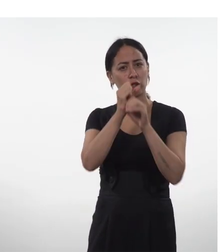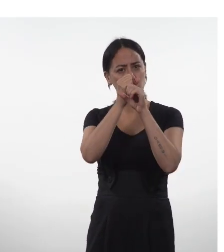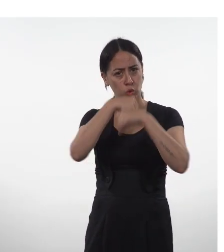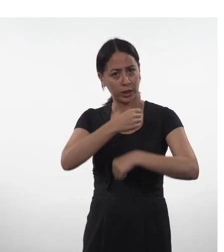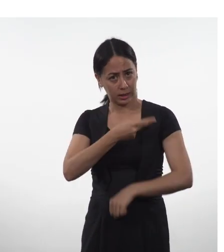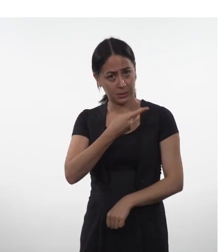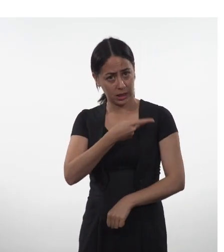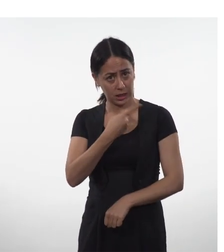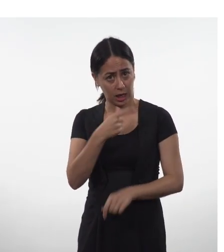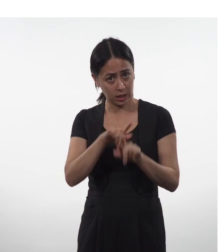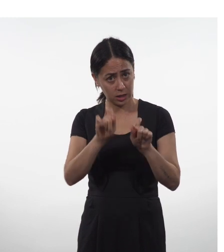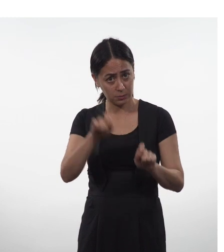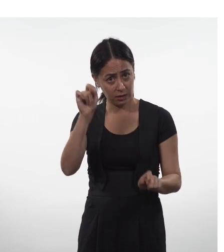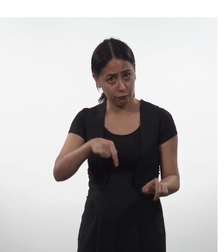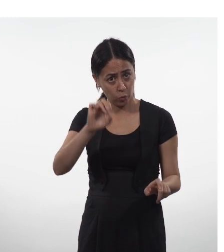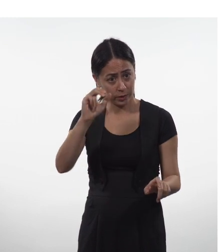médical?